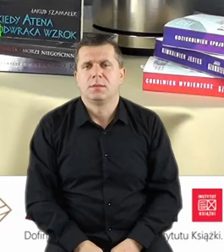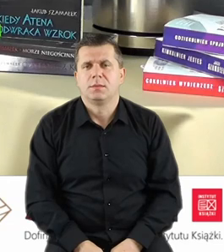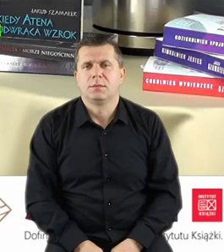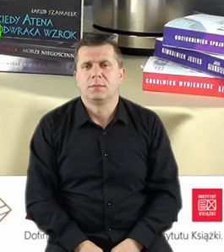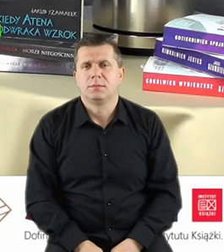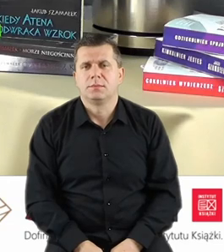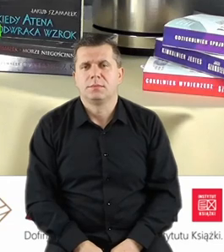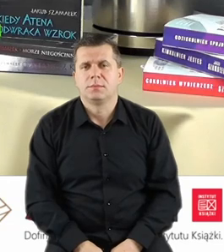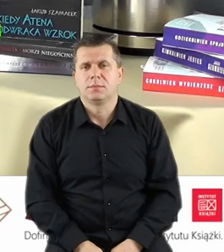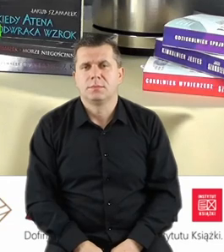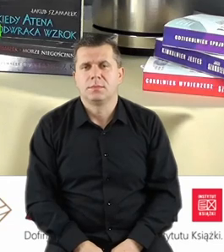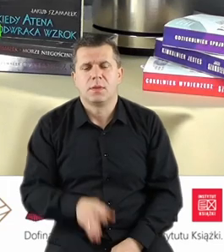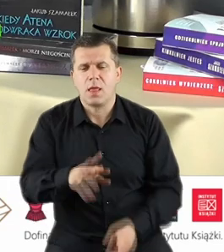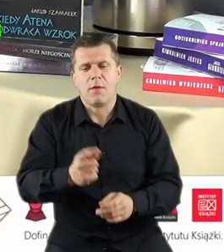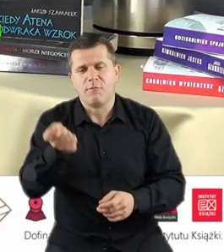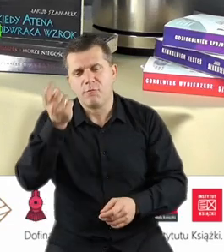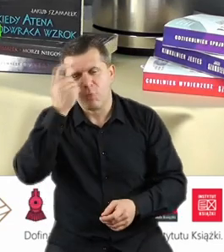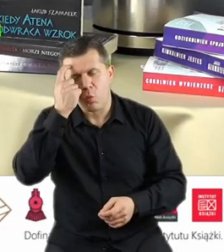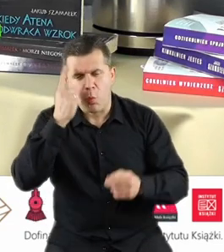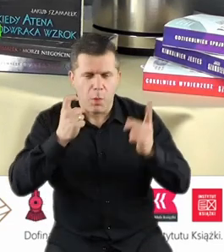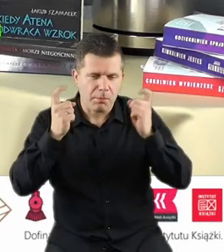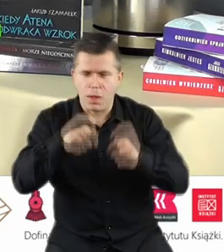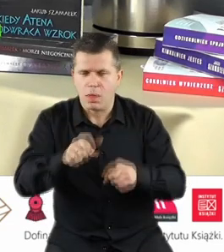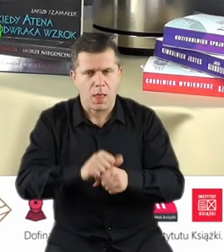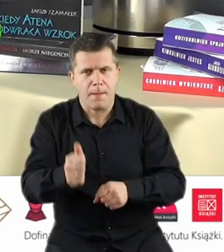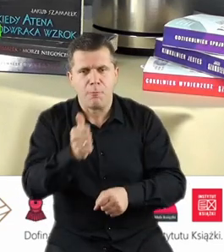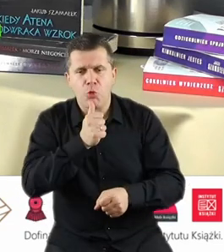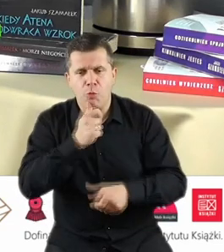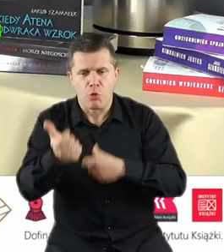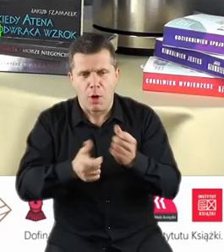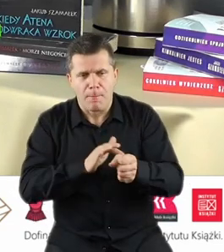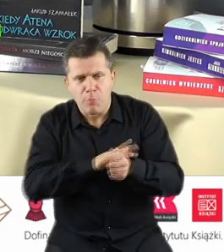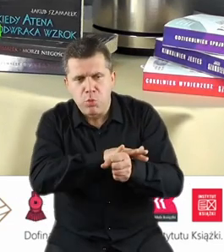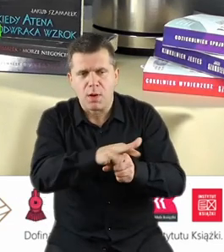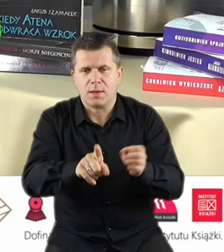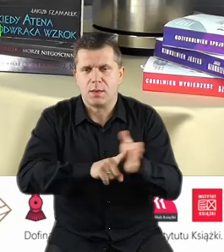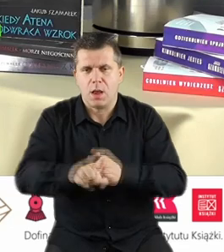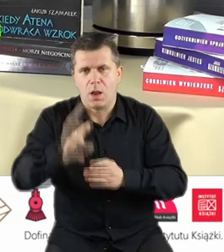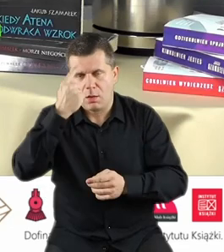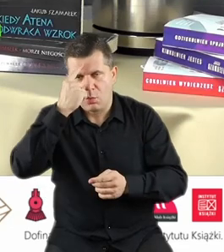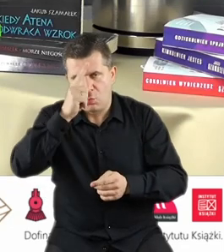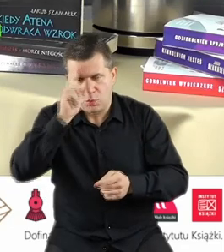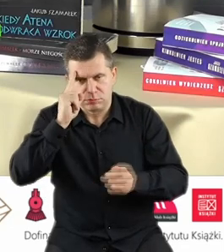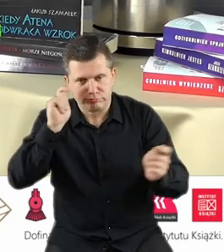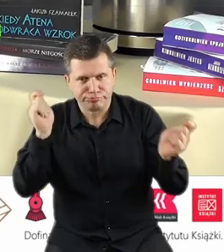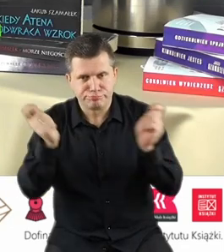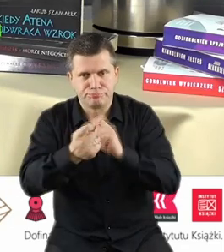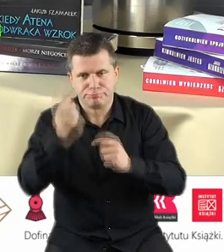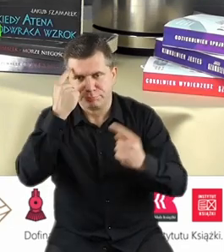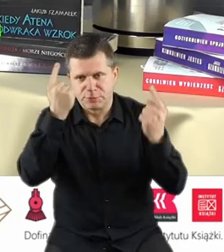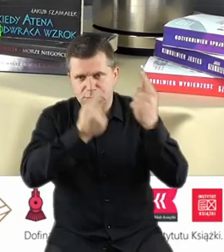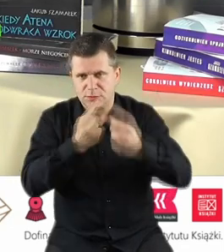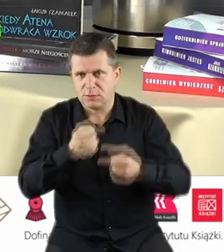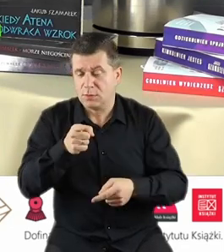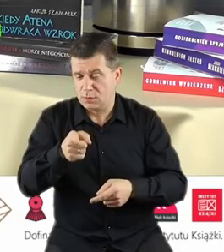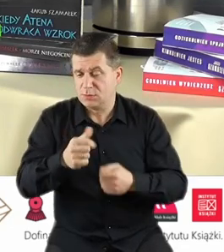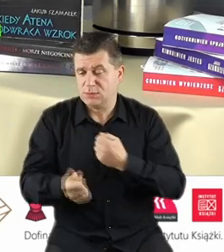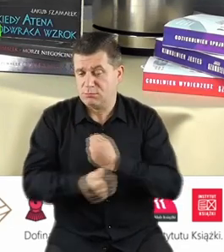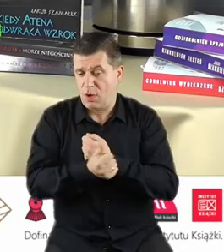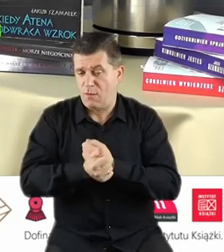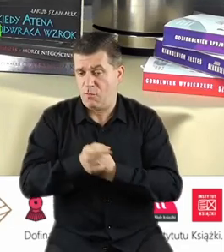nieskoordynowane wygłupy, tylko też to są próby wpłynięcia na opinię publiczną. Więc ja bym powiedział, że chociażby z tego